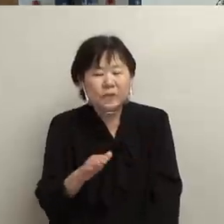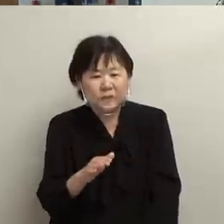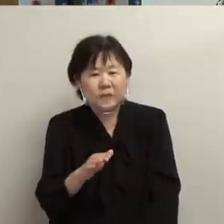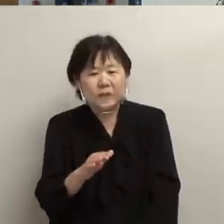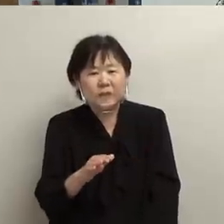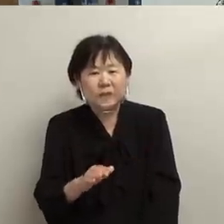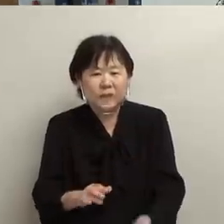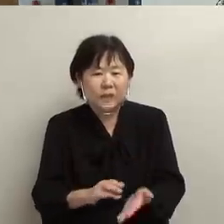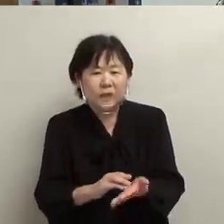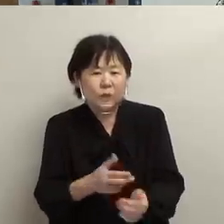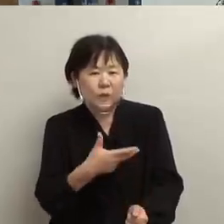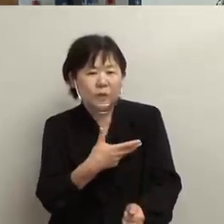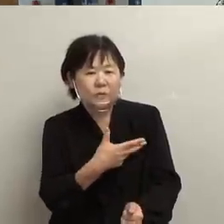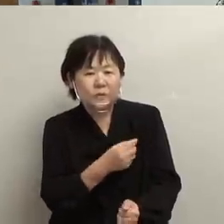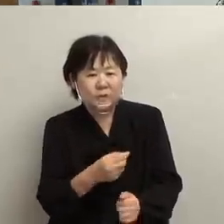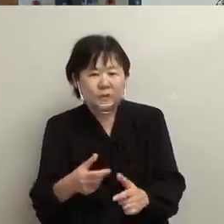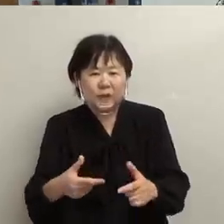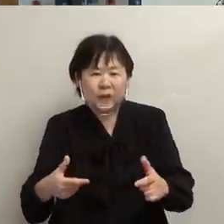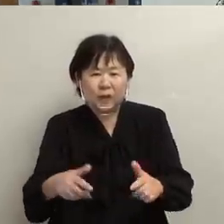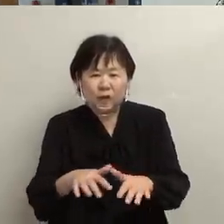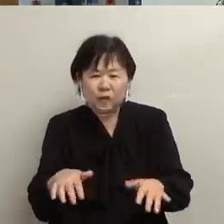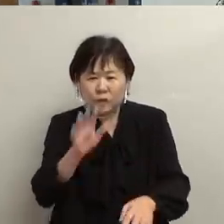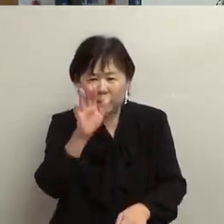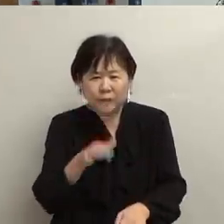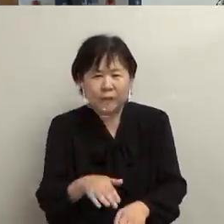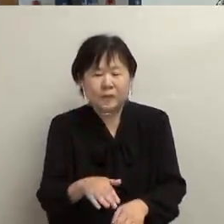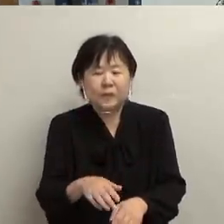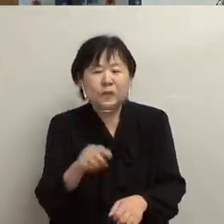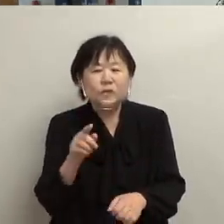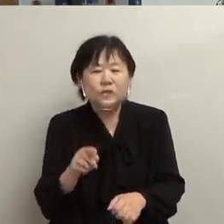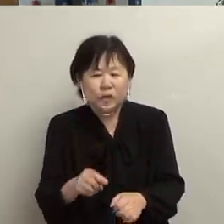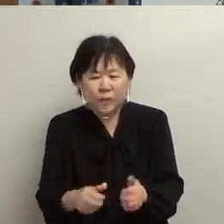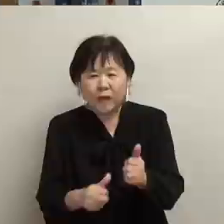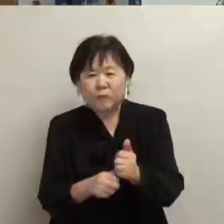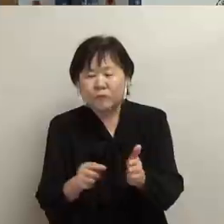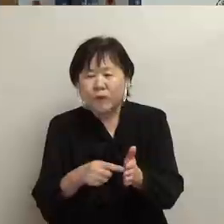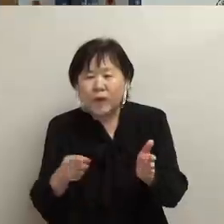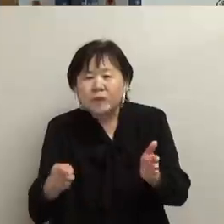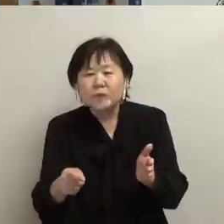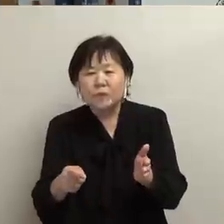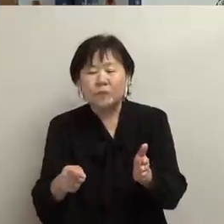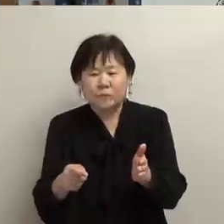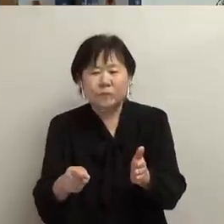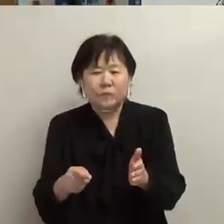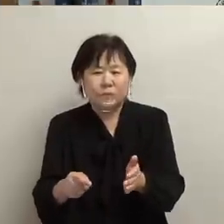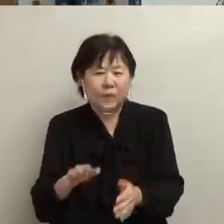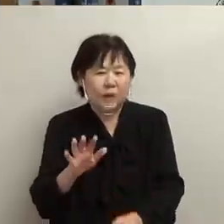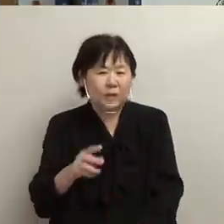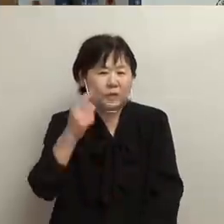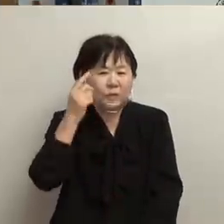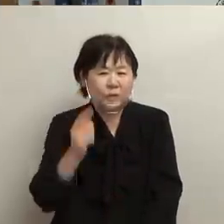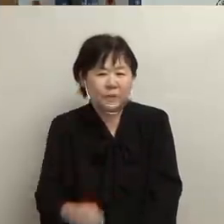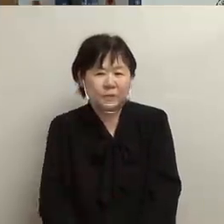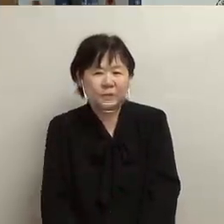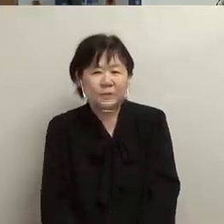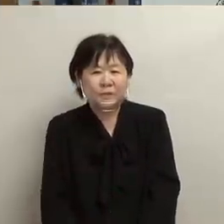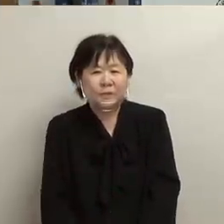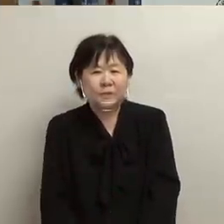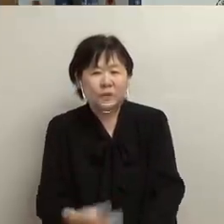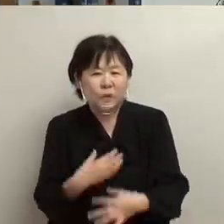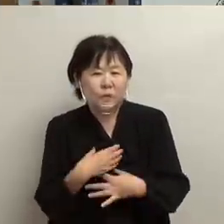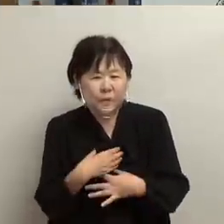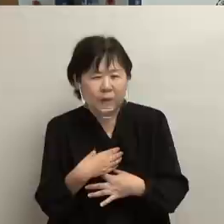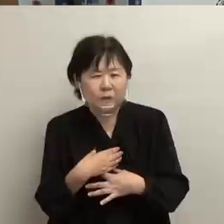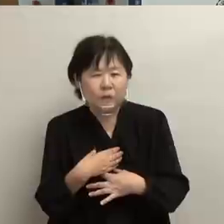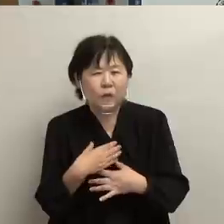していかないその消費地としてはやっぱりその副反応への懸念とか不安がやっぱりあるかと思いますでそういう意味でですねあの不安の